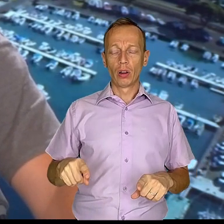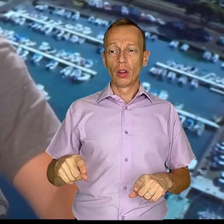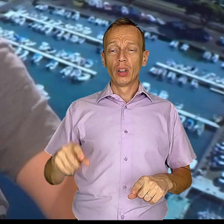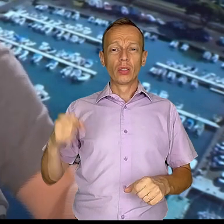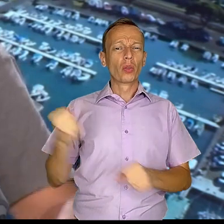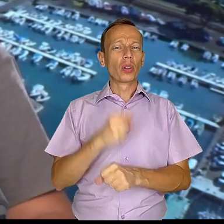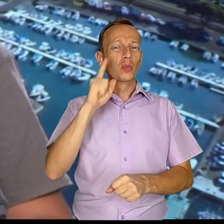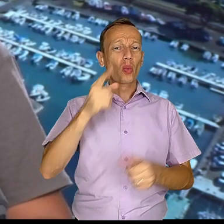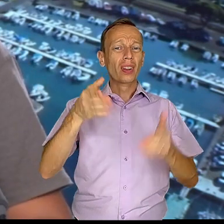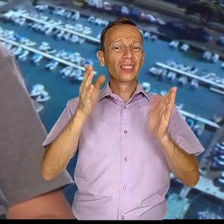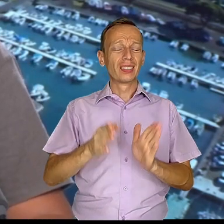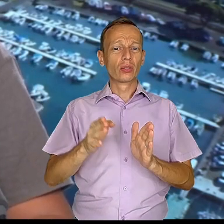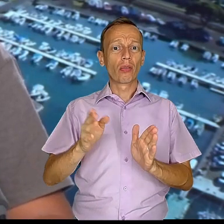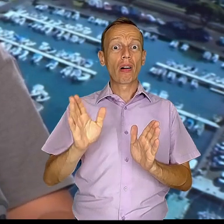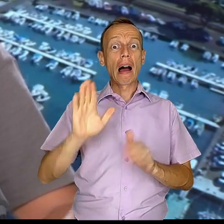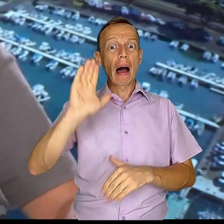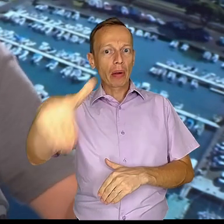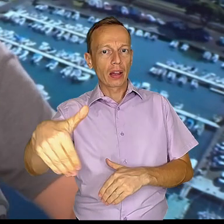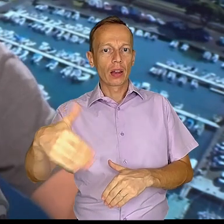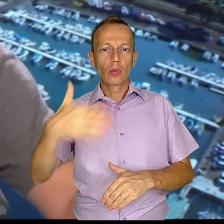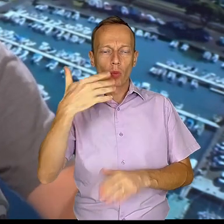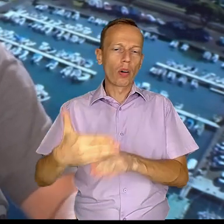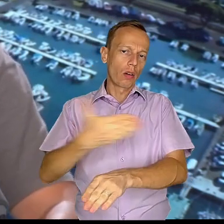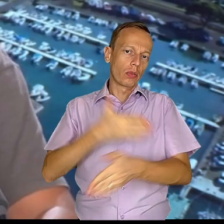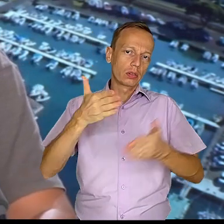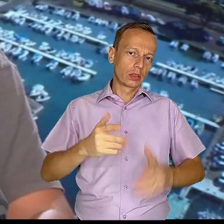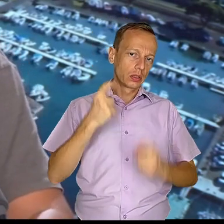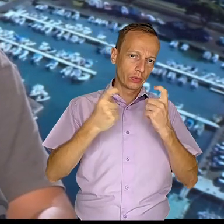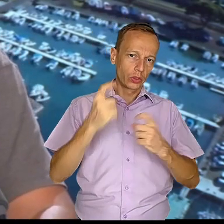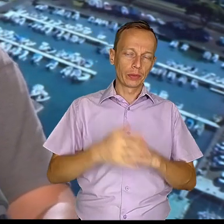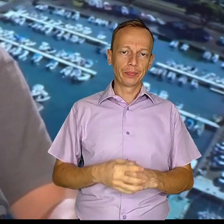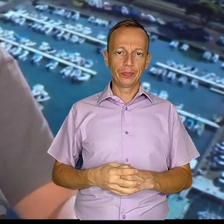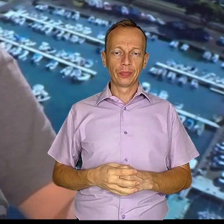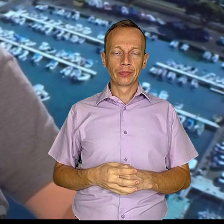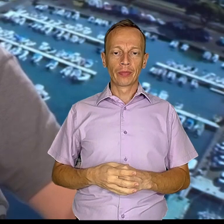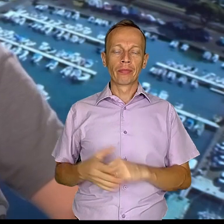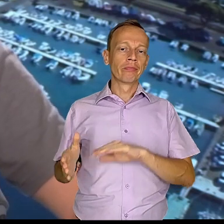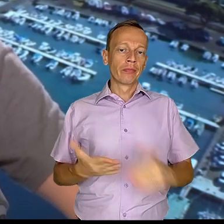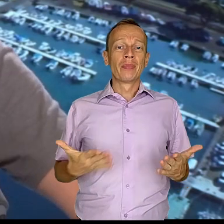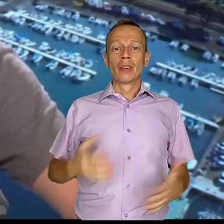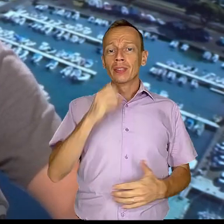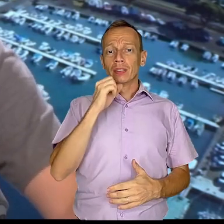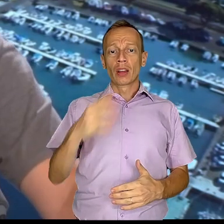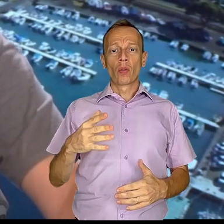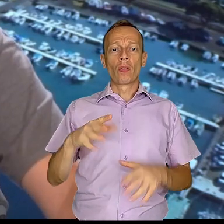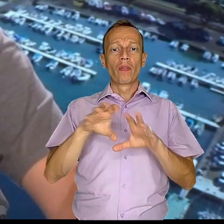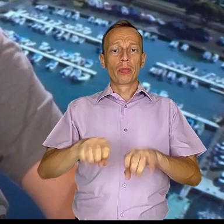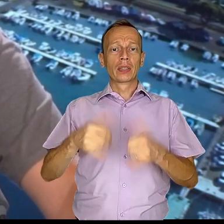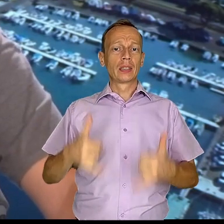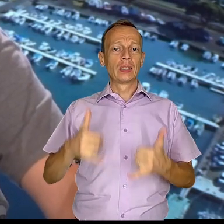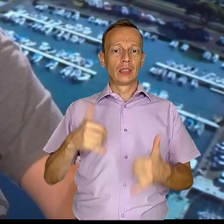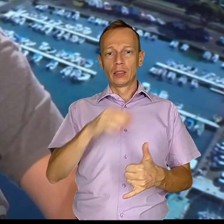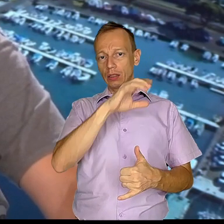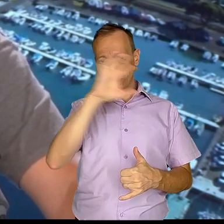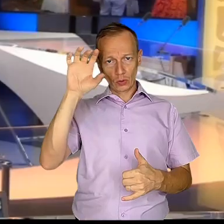cette décision de décompte soit prise a posteriori. Le salon Made in Fénois a ouvert ses portes